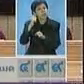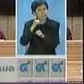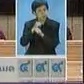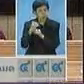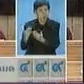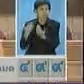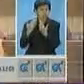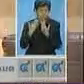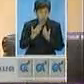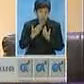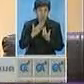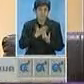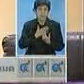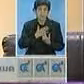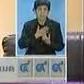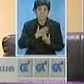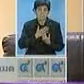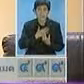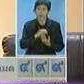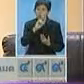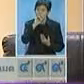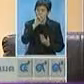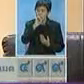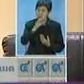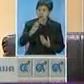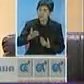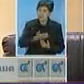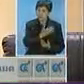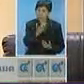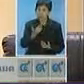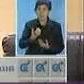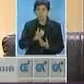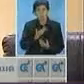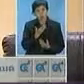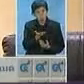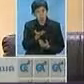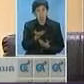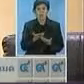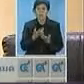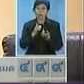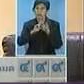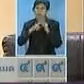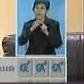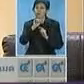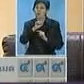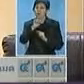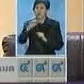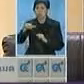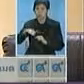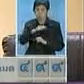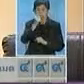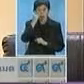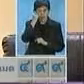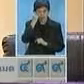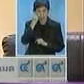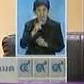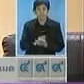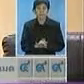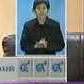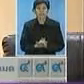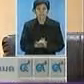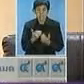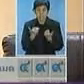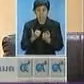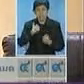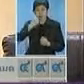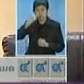อบหมายให้ผมได้กราบเรียนเพื่อขอความกรุณาให้บรรดาสมาชิกได้โปรดเข้าใจในส